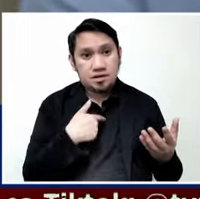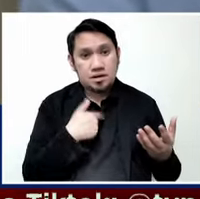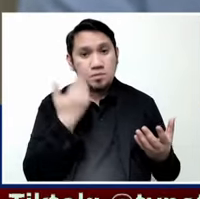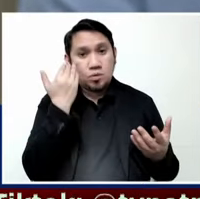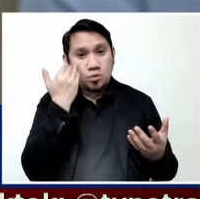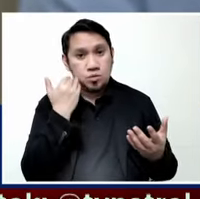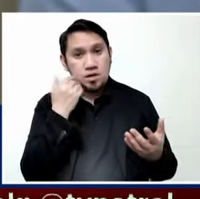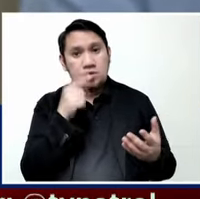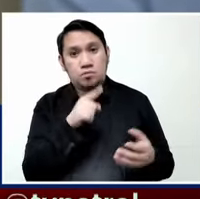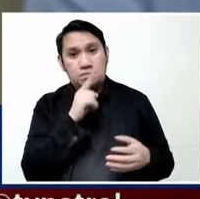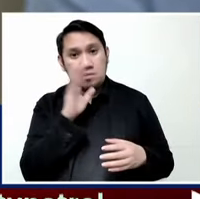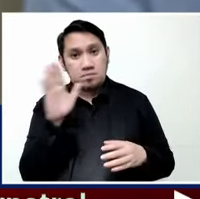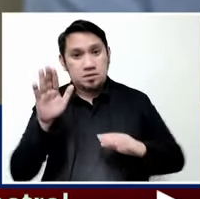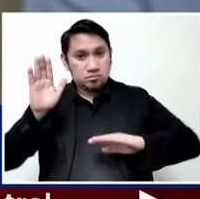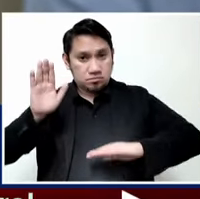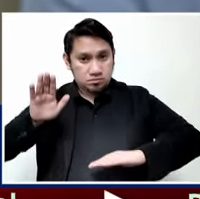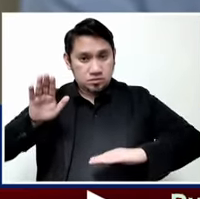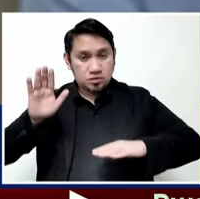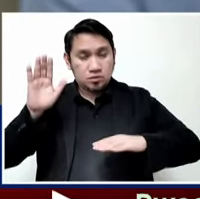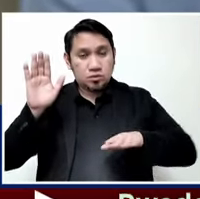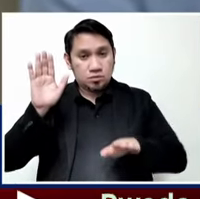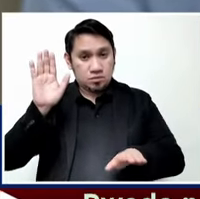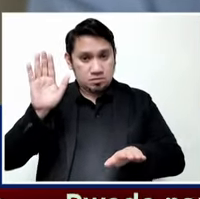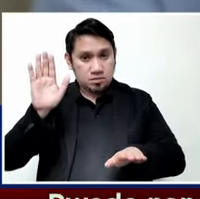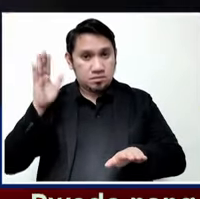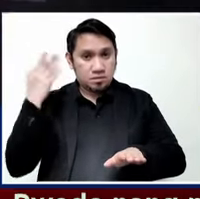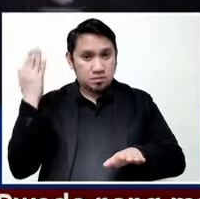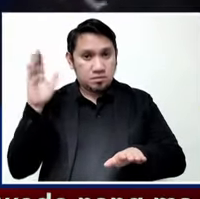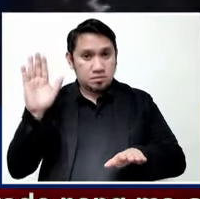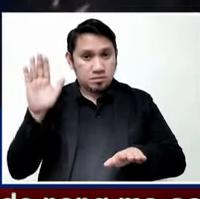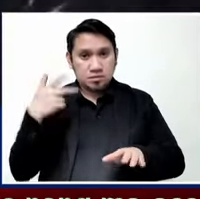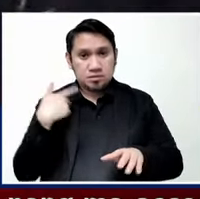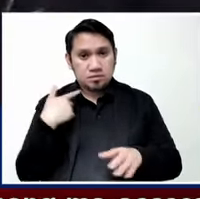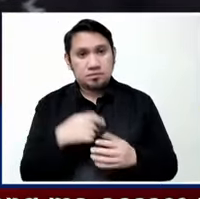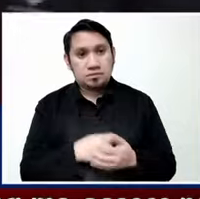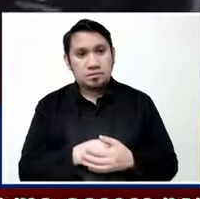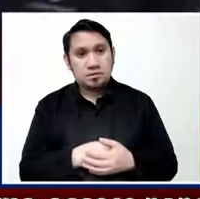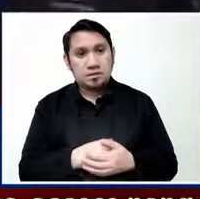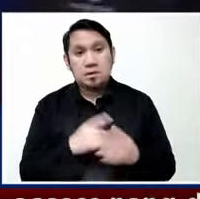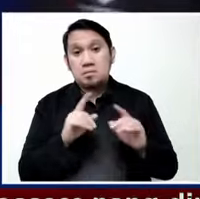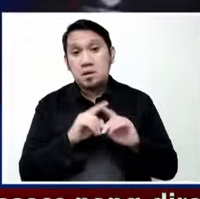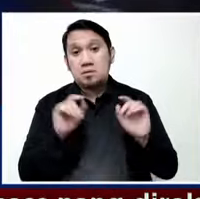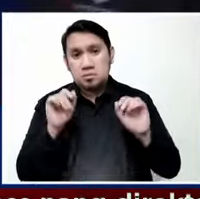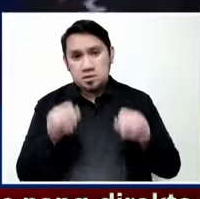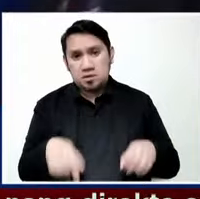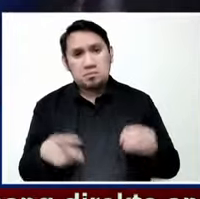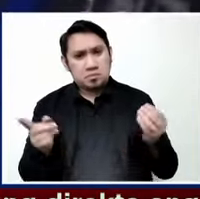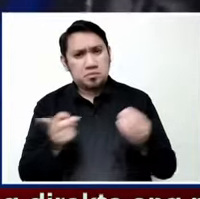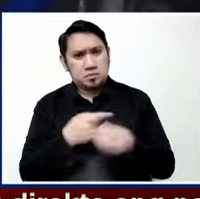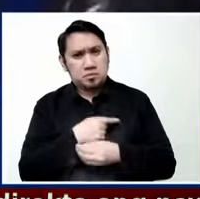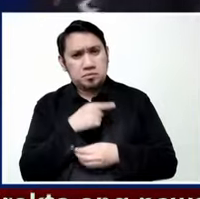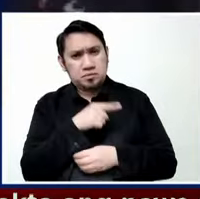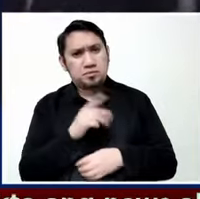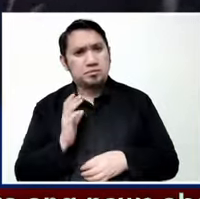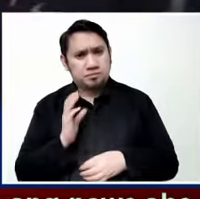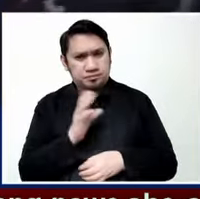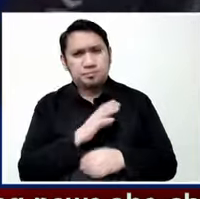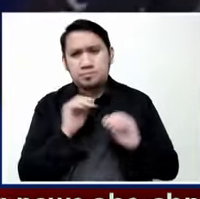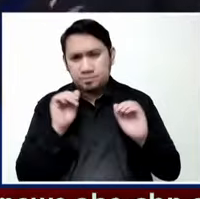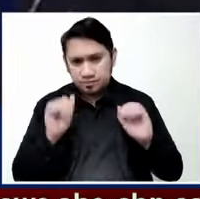kanyang complaints, then lack of form and content also. Pero posible pa rin masipa sa Kamara si Congressman Teves